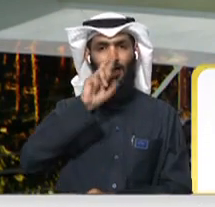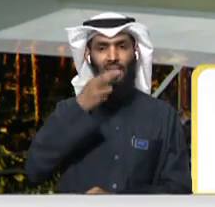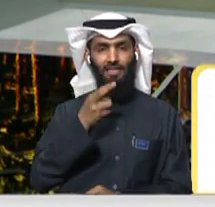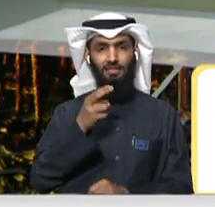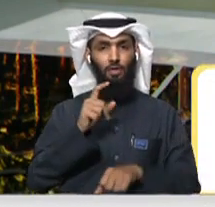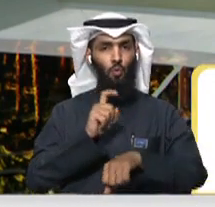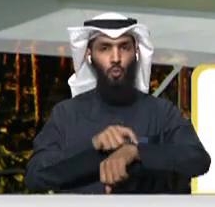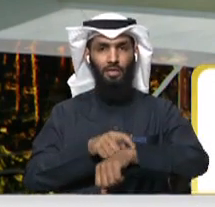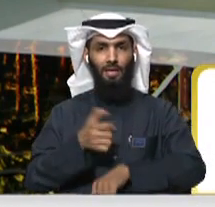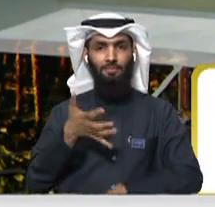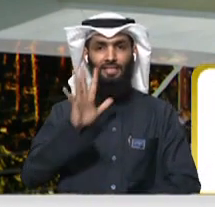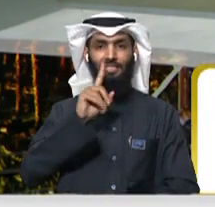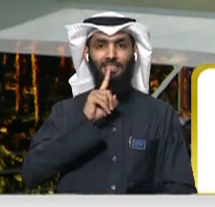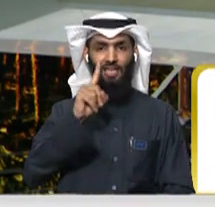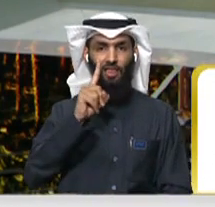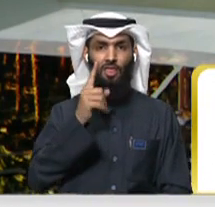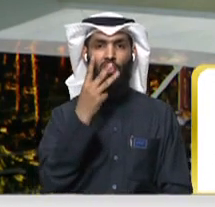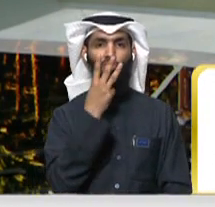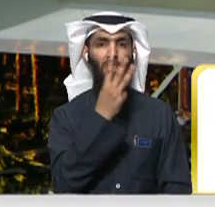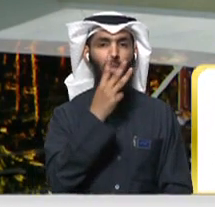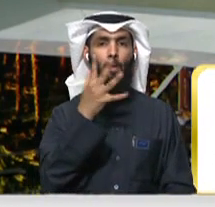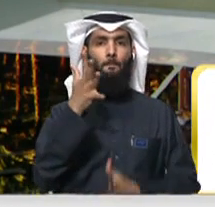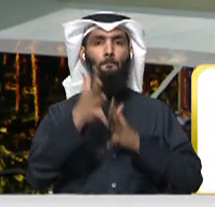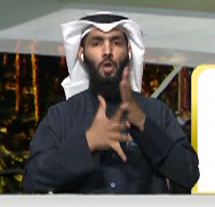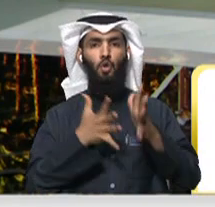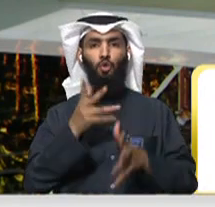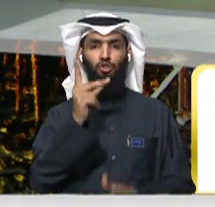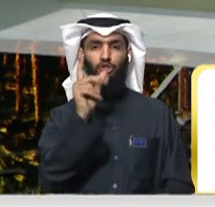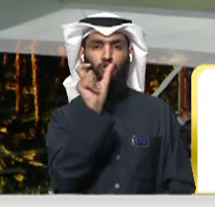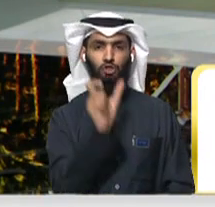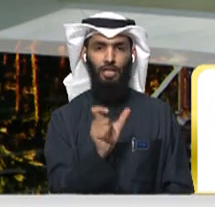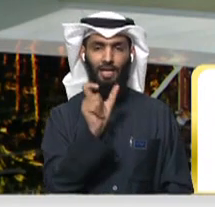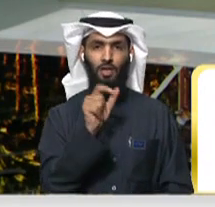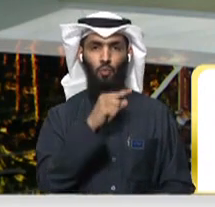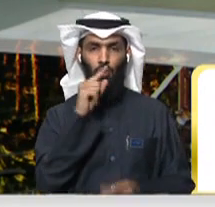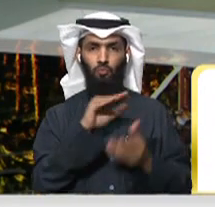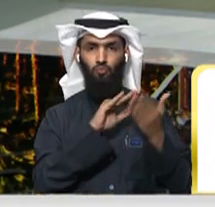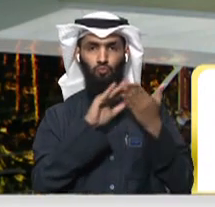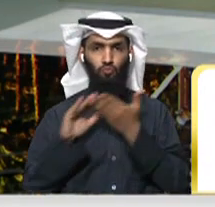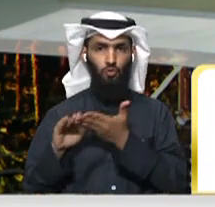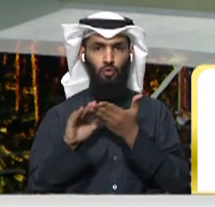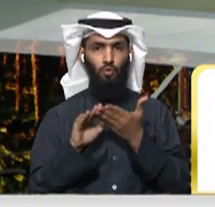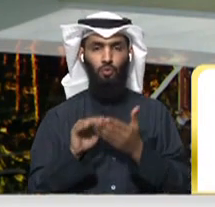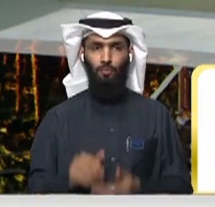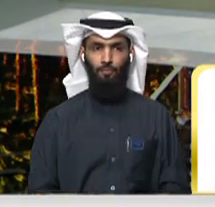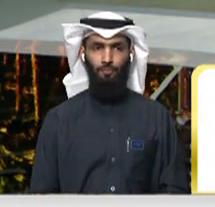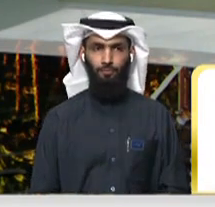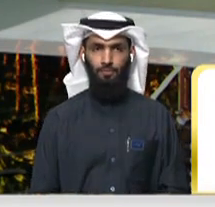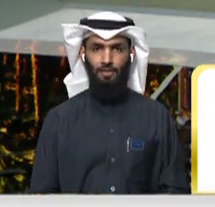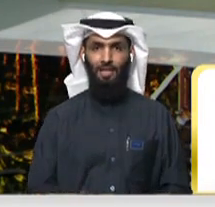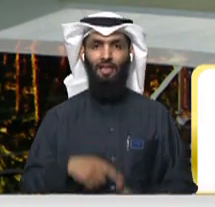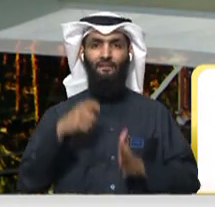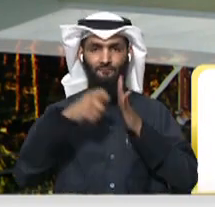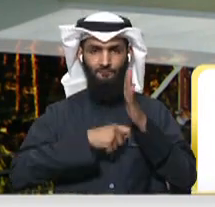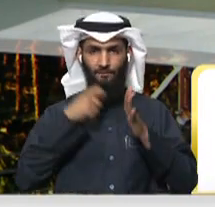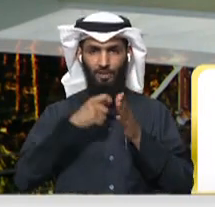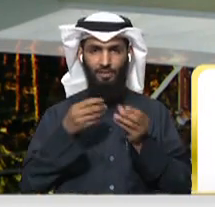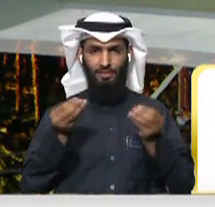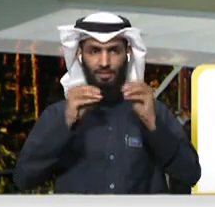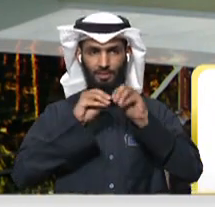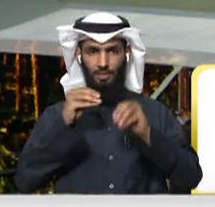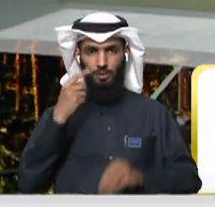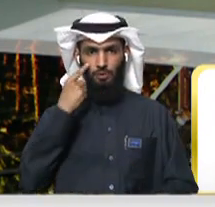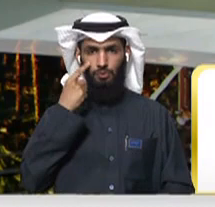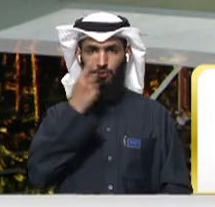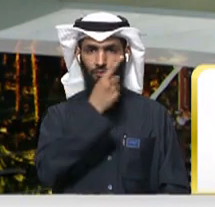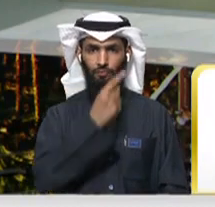بمقدار 3 ملايين طن الى مجمع الغاز الطبيعي المسال في ميناء الزور المزيد من التفاصيل تتابعها في سياق